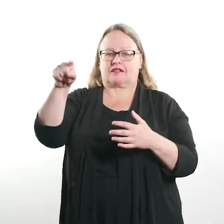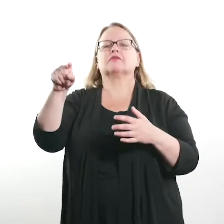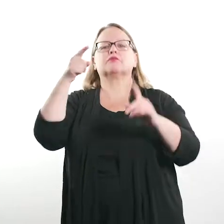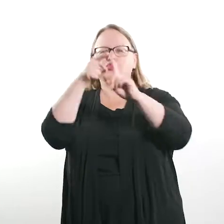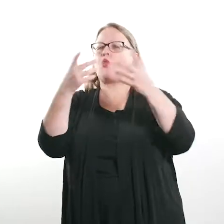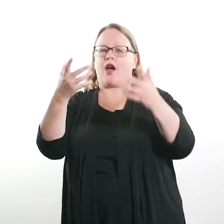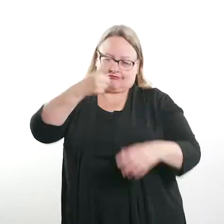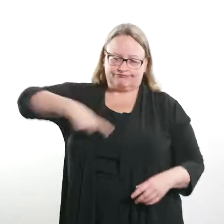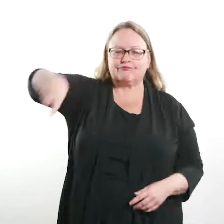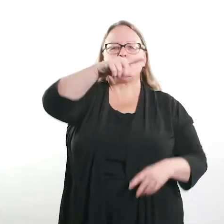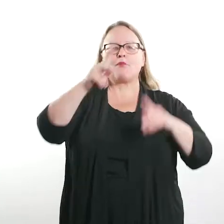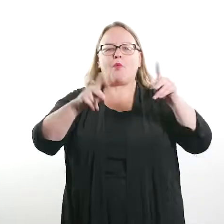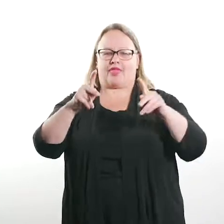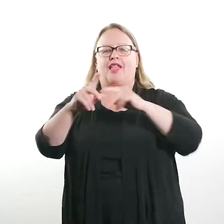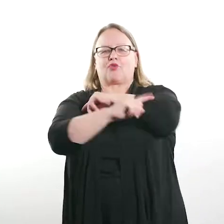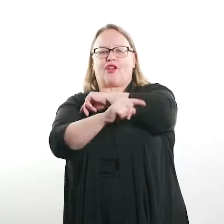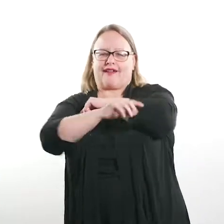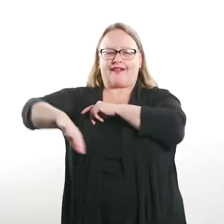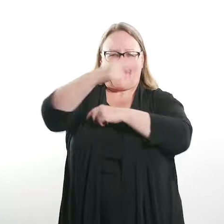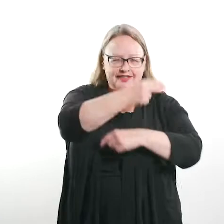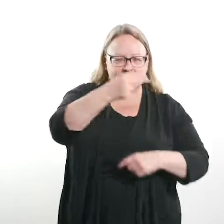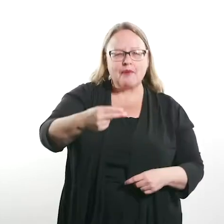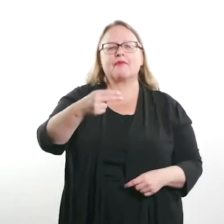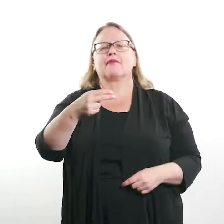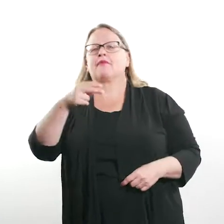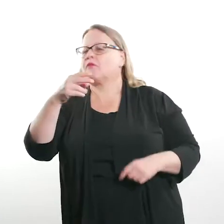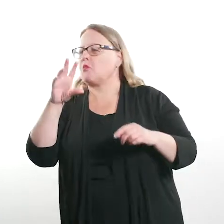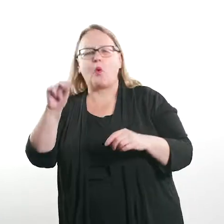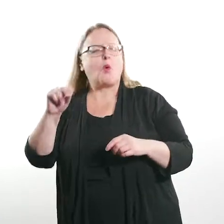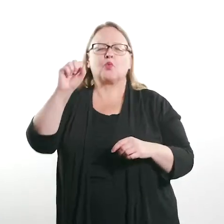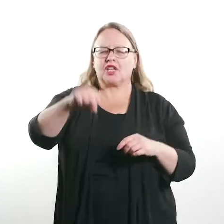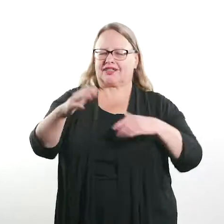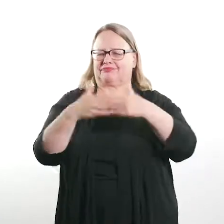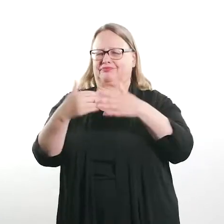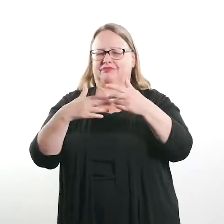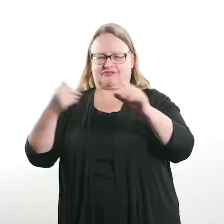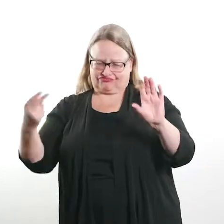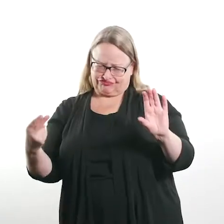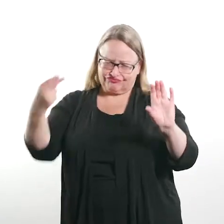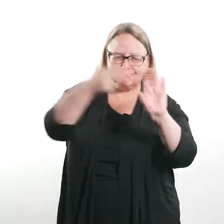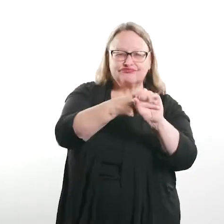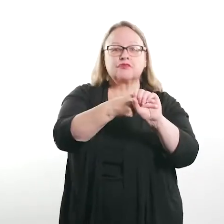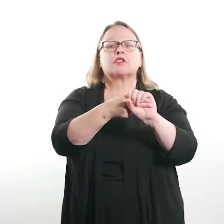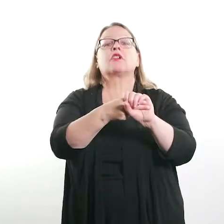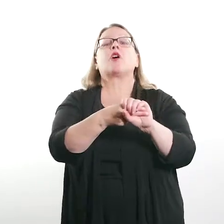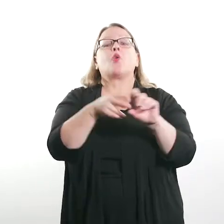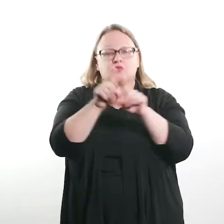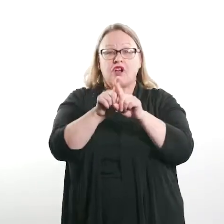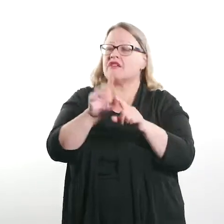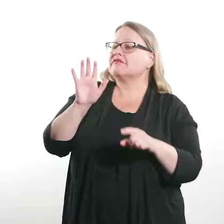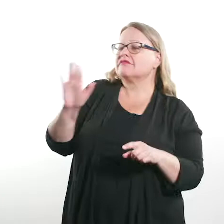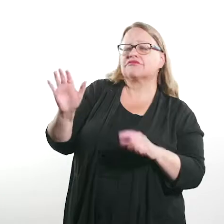l'évolution des attitudes à long terme. C'est celui qui va créer la culture dont on a besoin dans la fonction